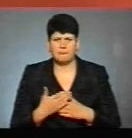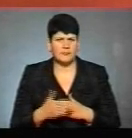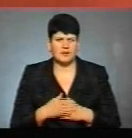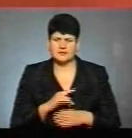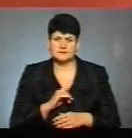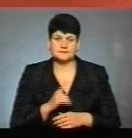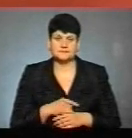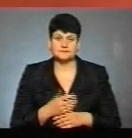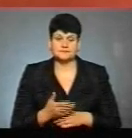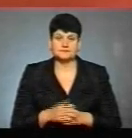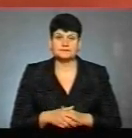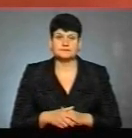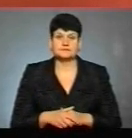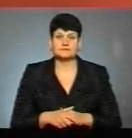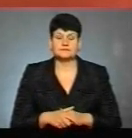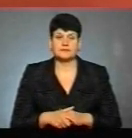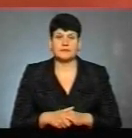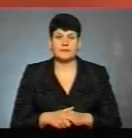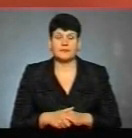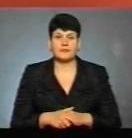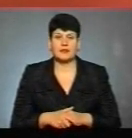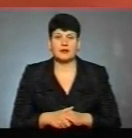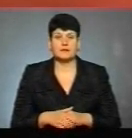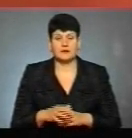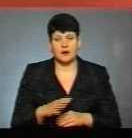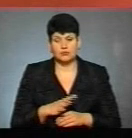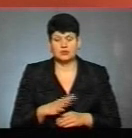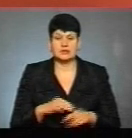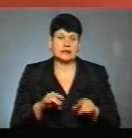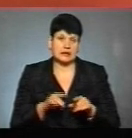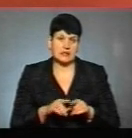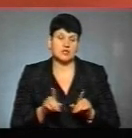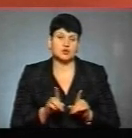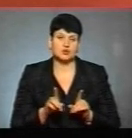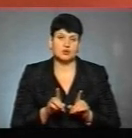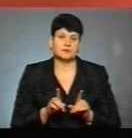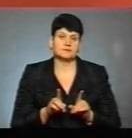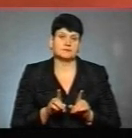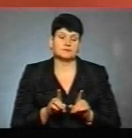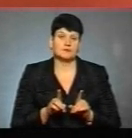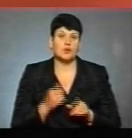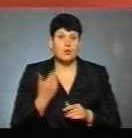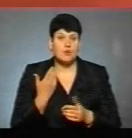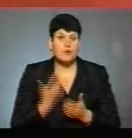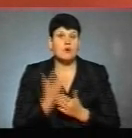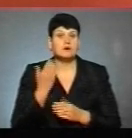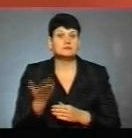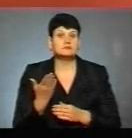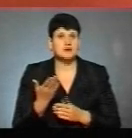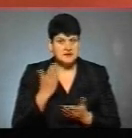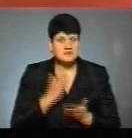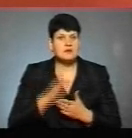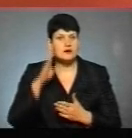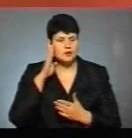ой-ой-ой, знає, думаю, що ти чоловіче. Ну, були такі, що, от є